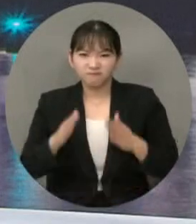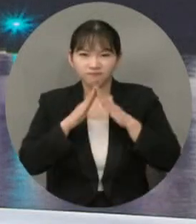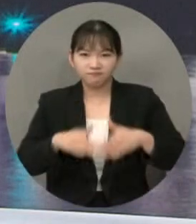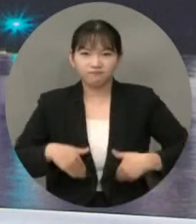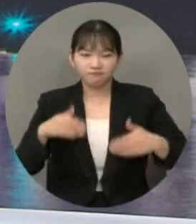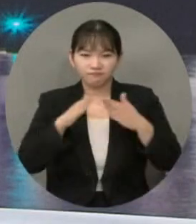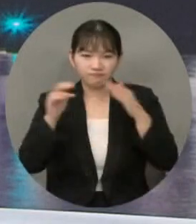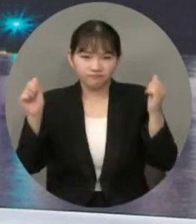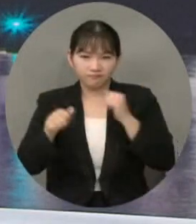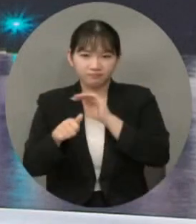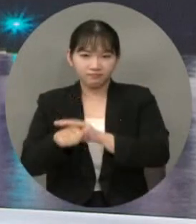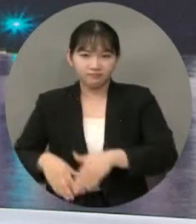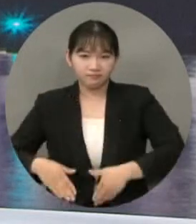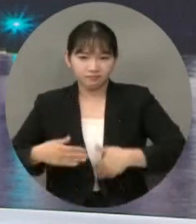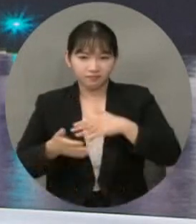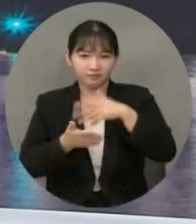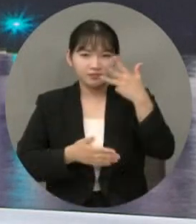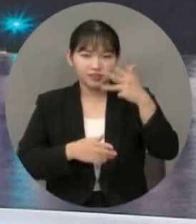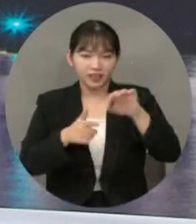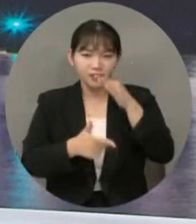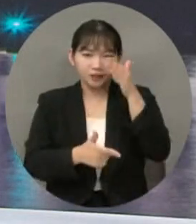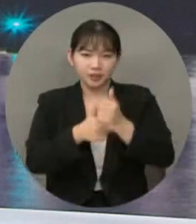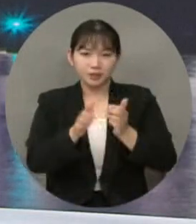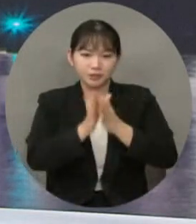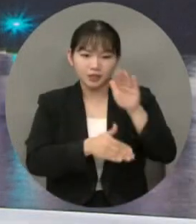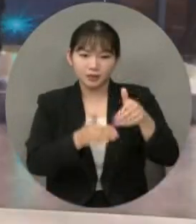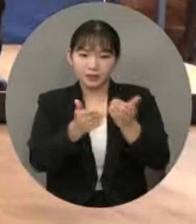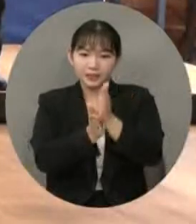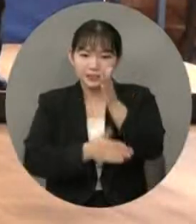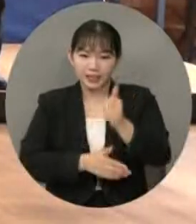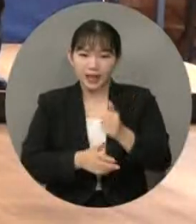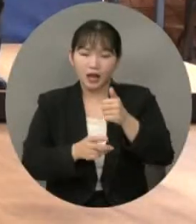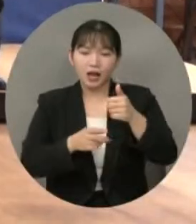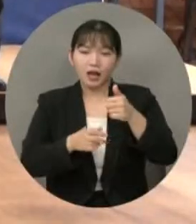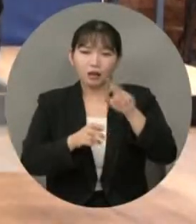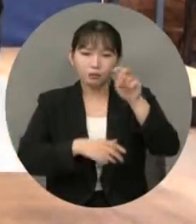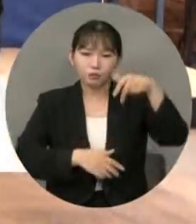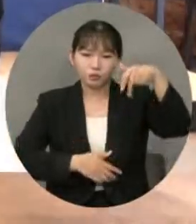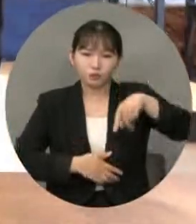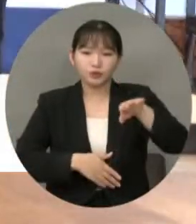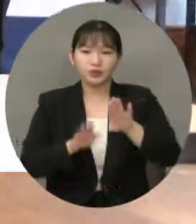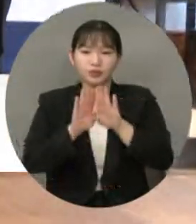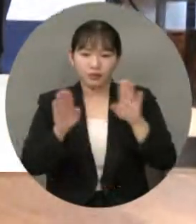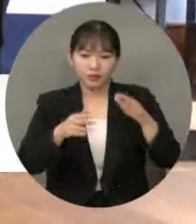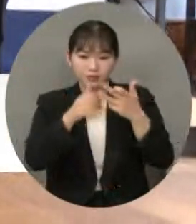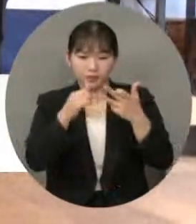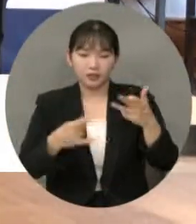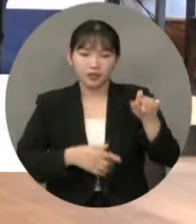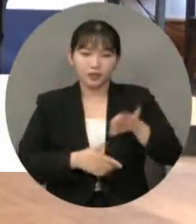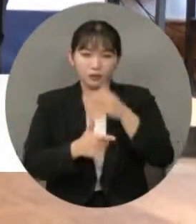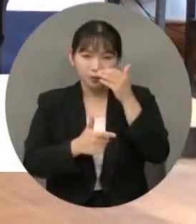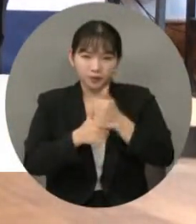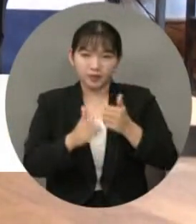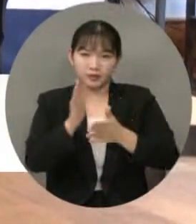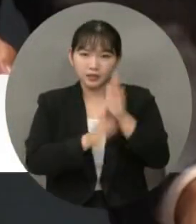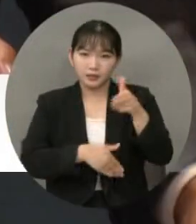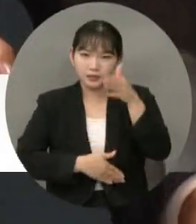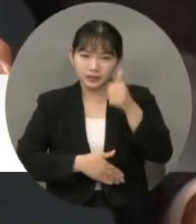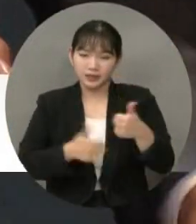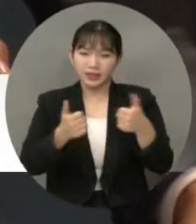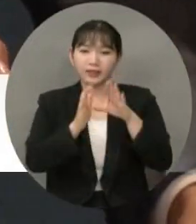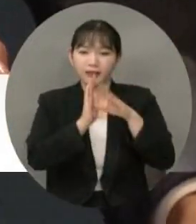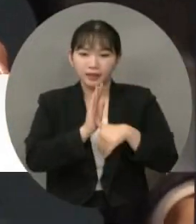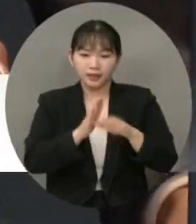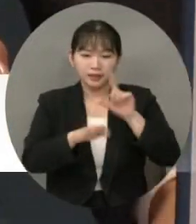전남과 전북, 경남 등 8개 영호남 시도 단체장들이 무주에서 열린 제18회 영호남 시도지사 협력회의에서